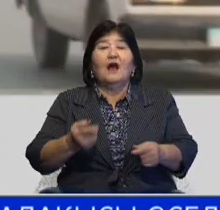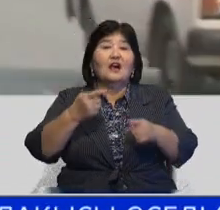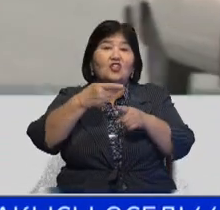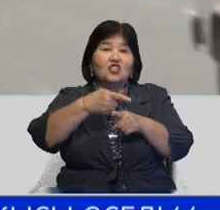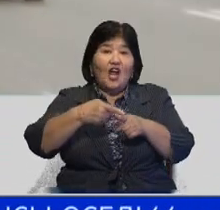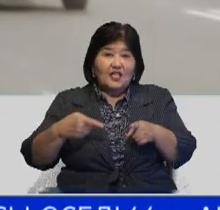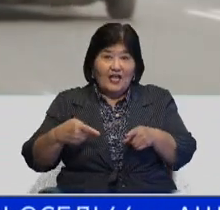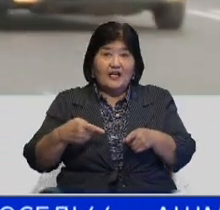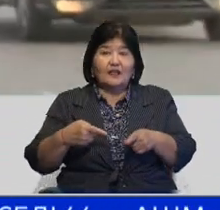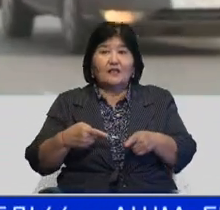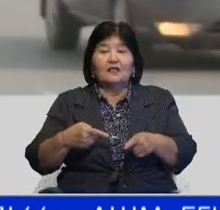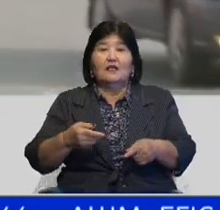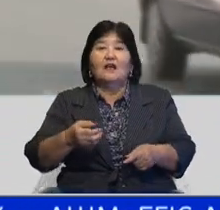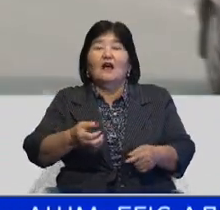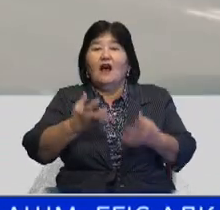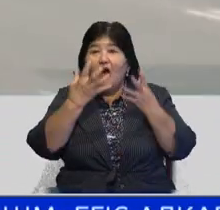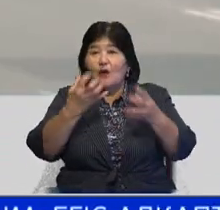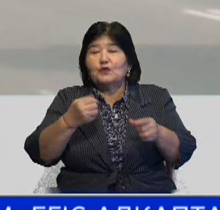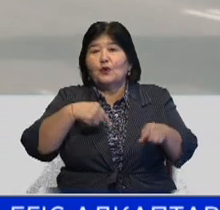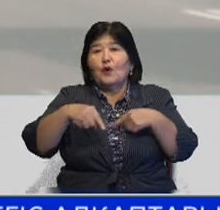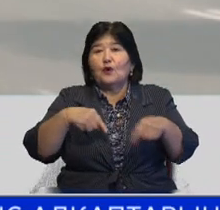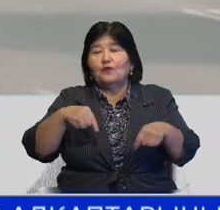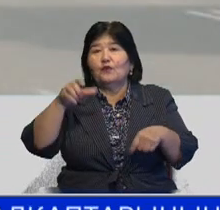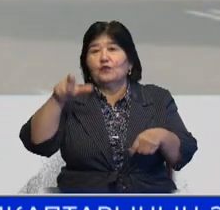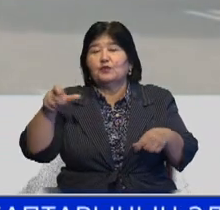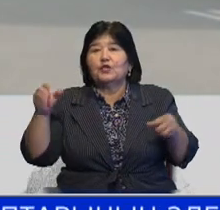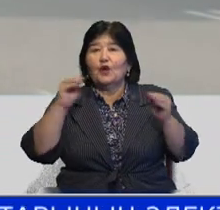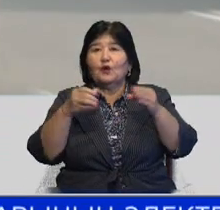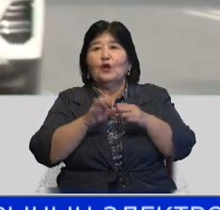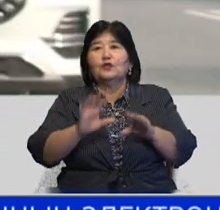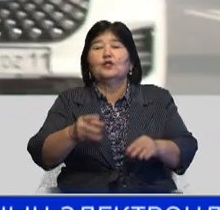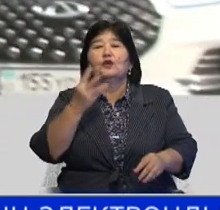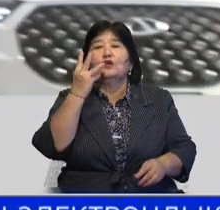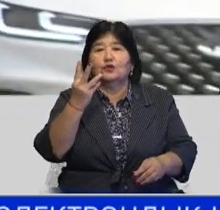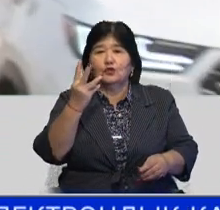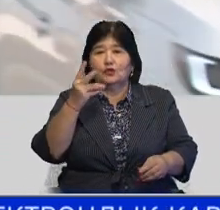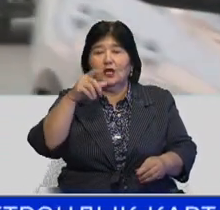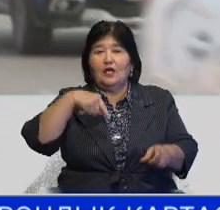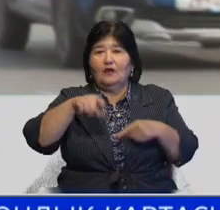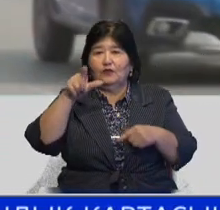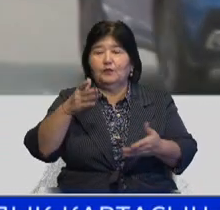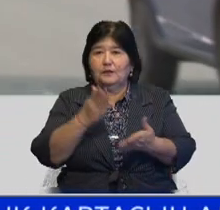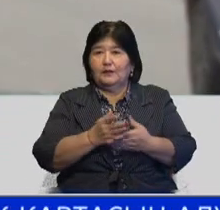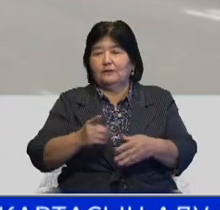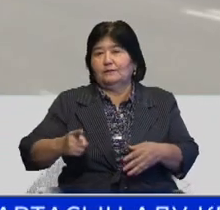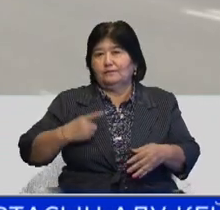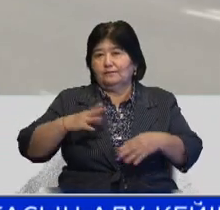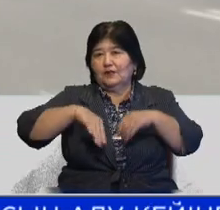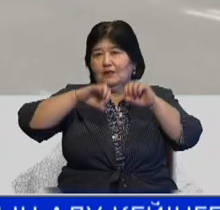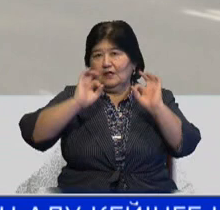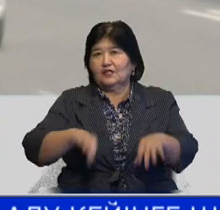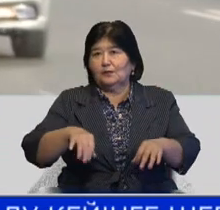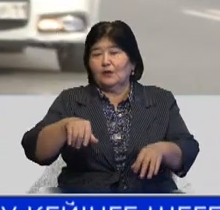Жартылай әуесқой футболшылардан құралған. Құрамында тек үш қана футболшы бар. Жаңа кәсіпқой футбол